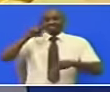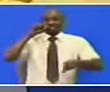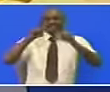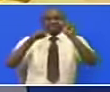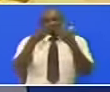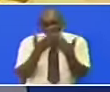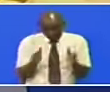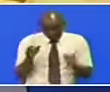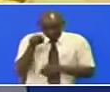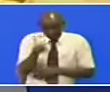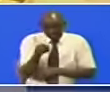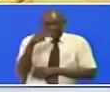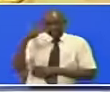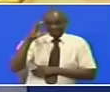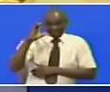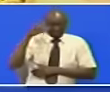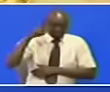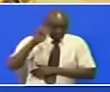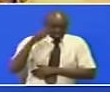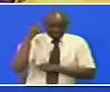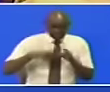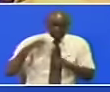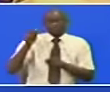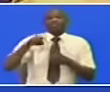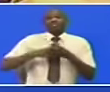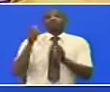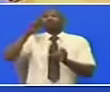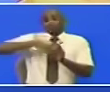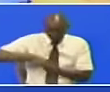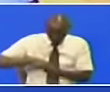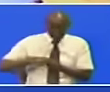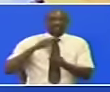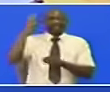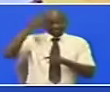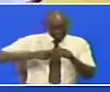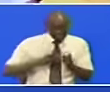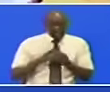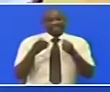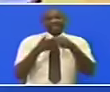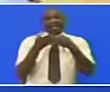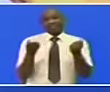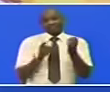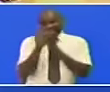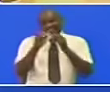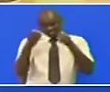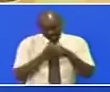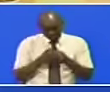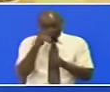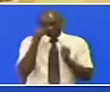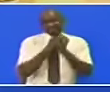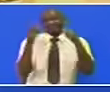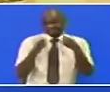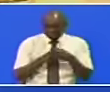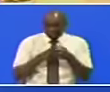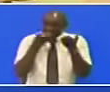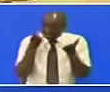watahiniwa mtihani wa KCP ya mwaka huu ambao wataanza kujiunga na shule hizo Januari tarehe 9 mwaka wa 2017.